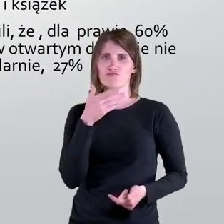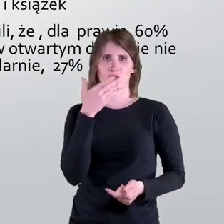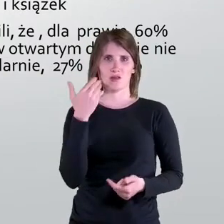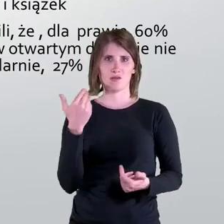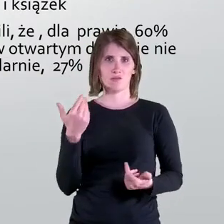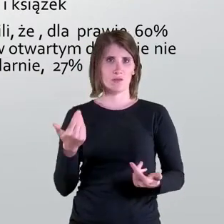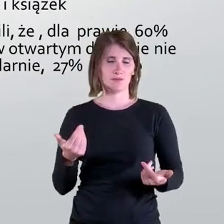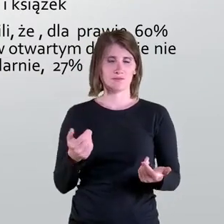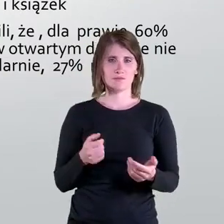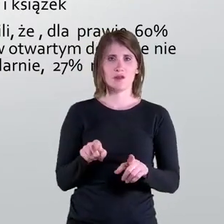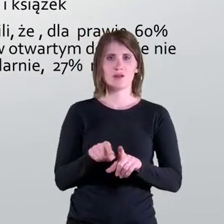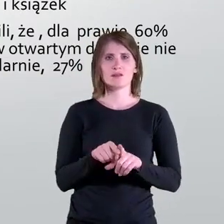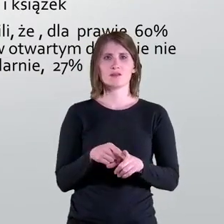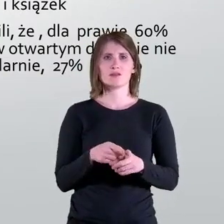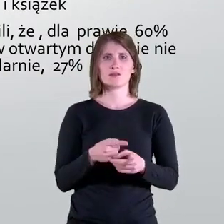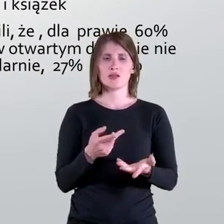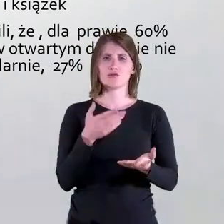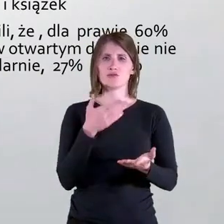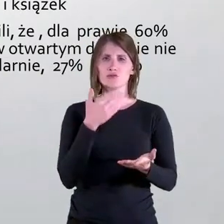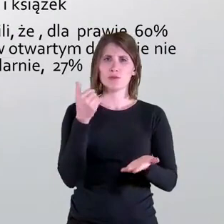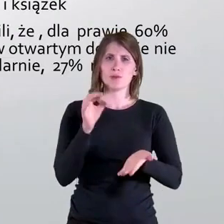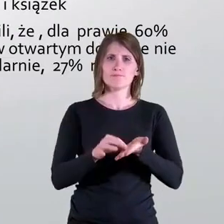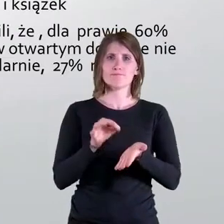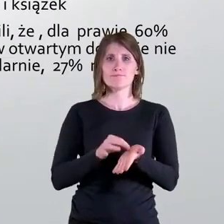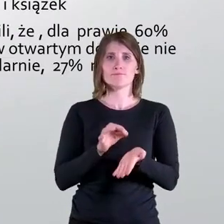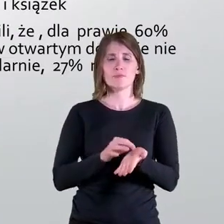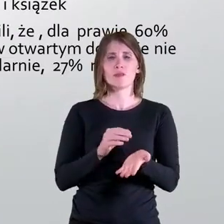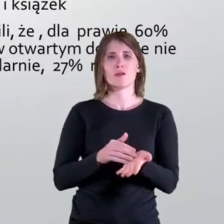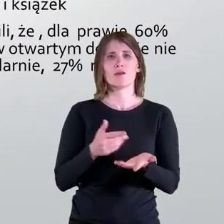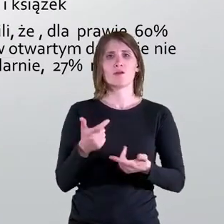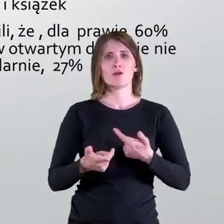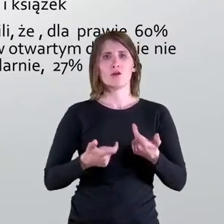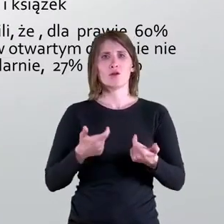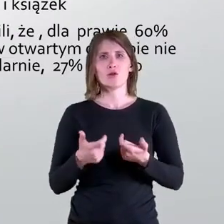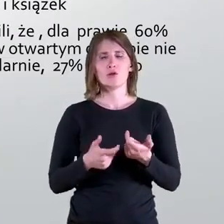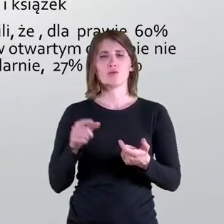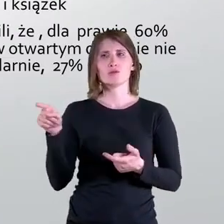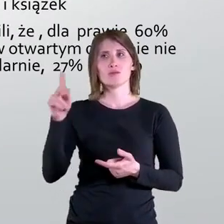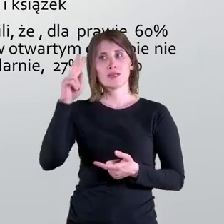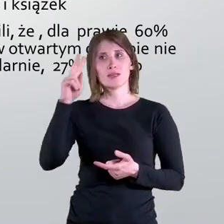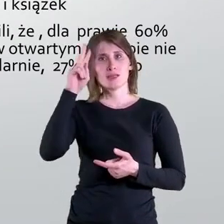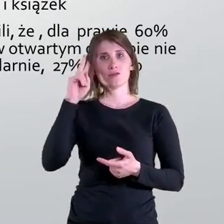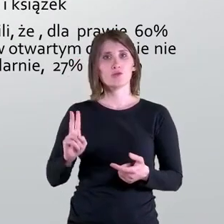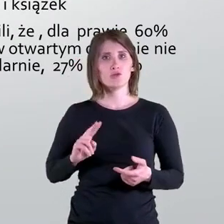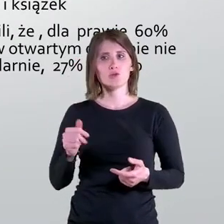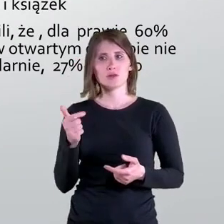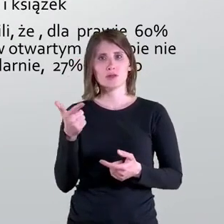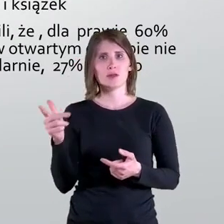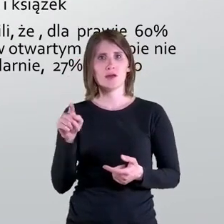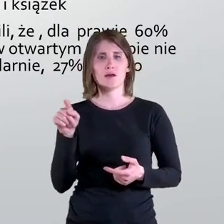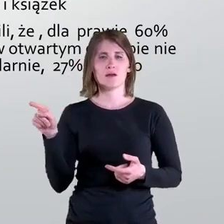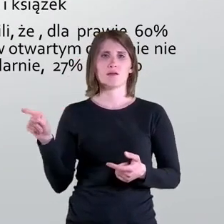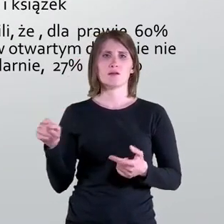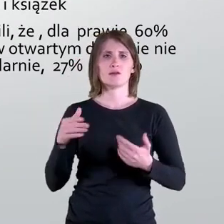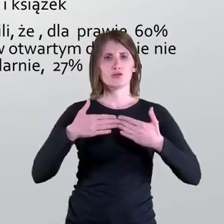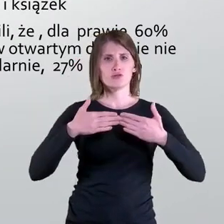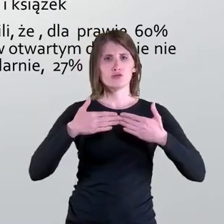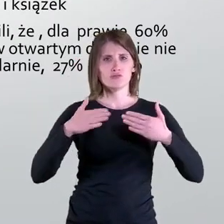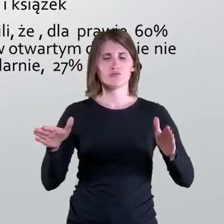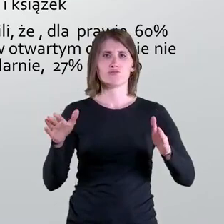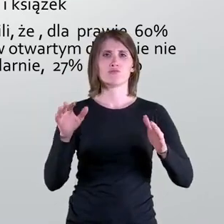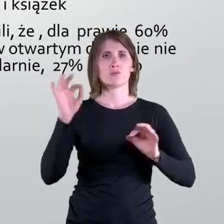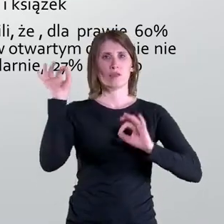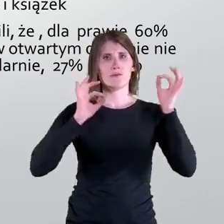brak konsekwencji brak doświadczenia przez te instytucje drogi działań